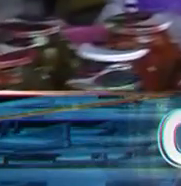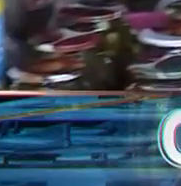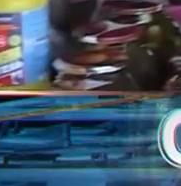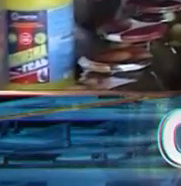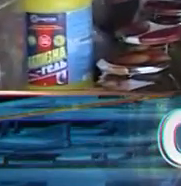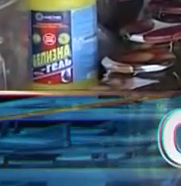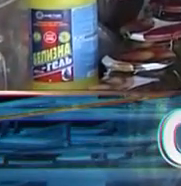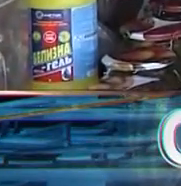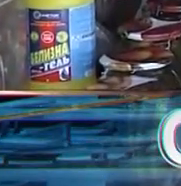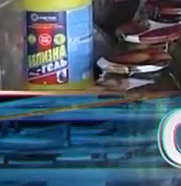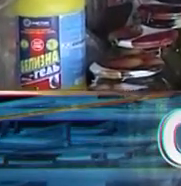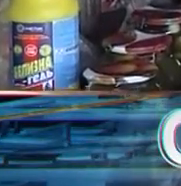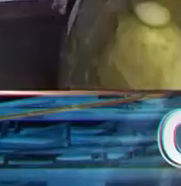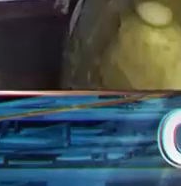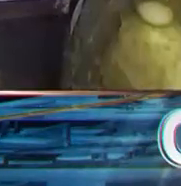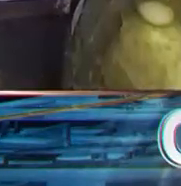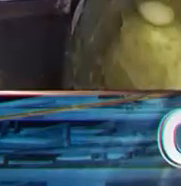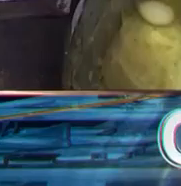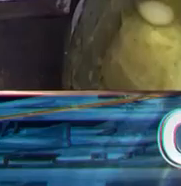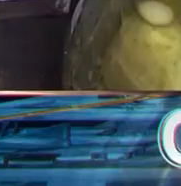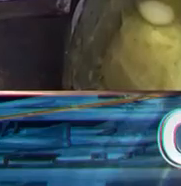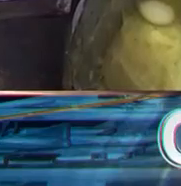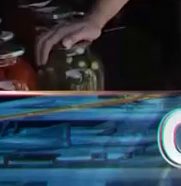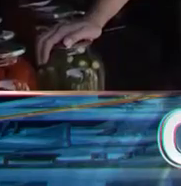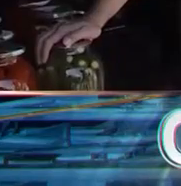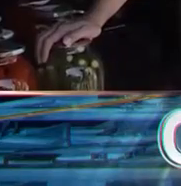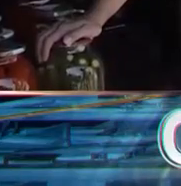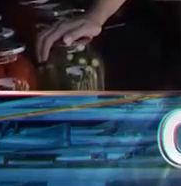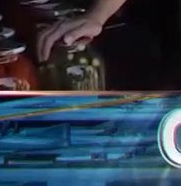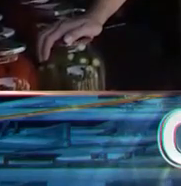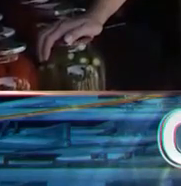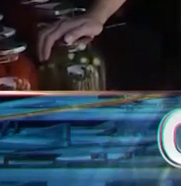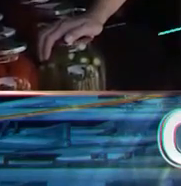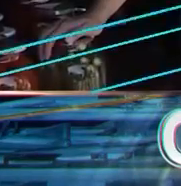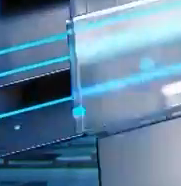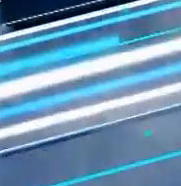Деньги в банках. 500 000 тенге заработала многодетная мать, продавая разносолы.